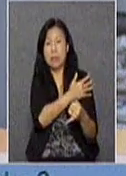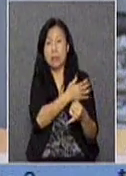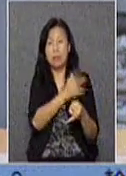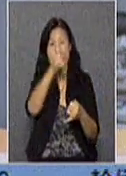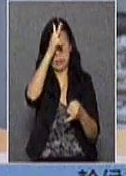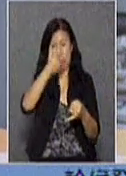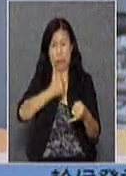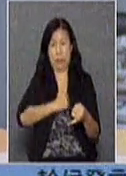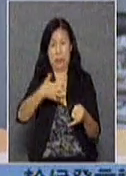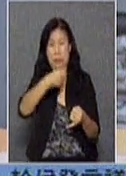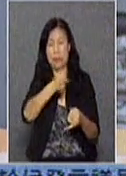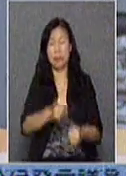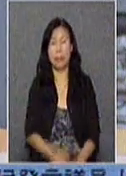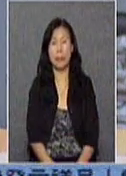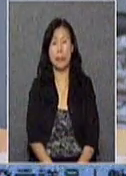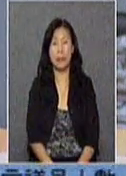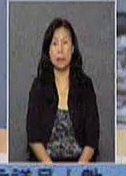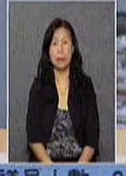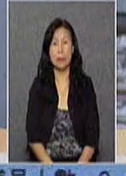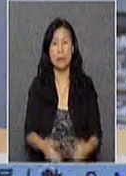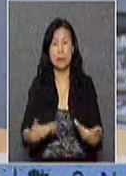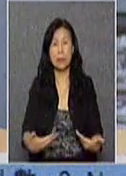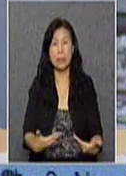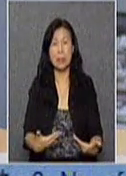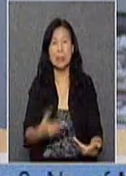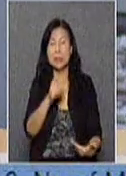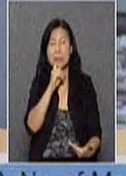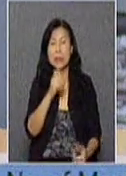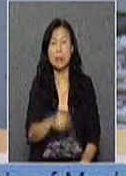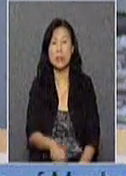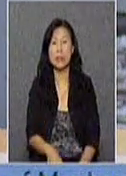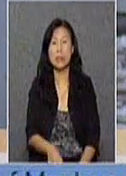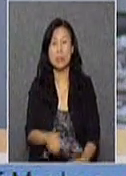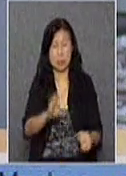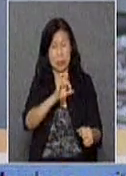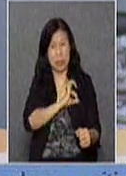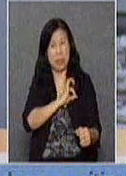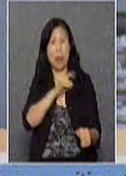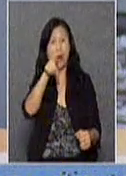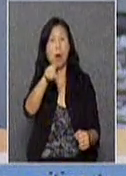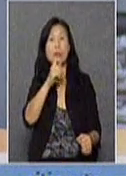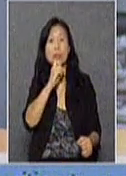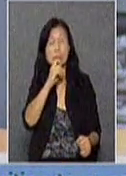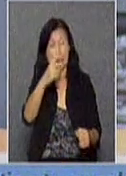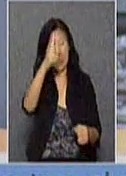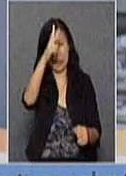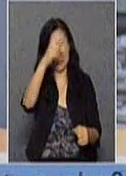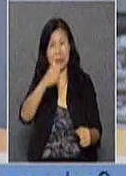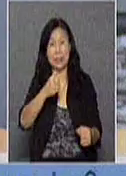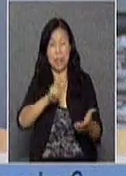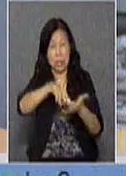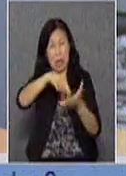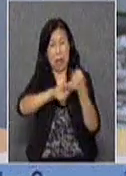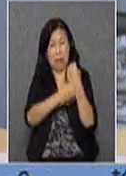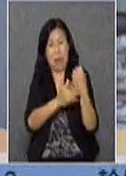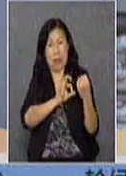噶啦，係咪？即係話，當你係一個機構嘅，即係好似你閣下一樣，立法會